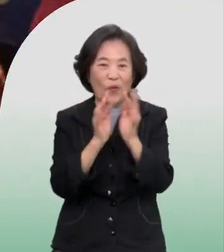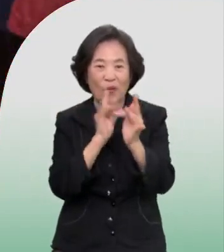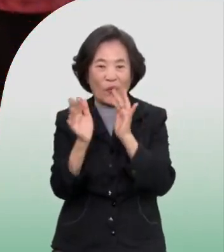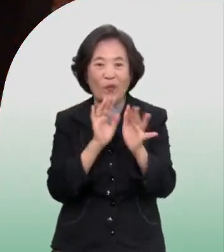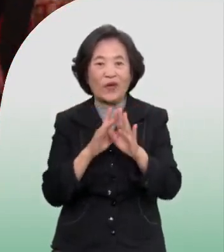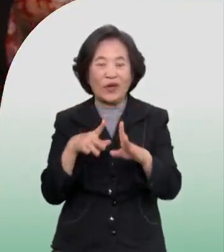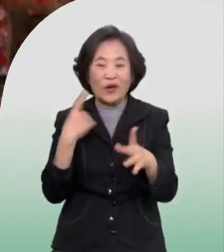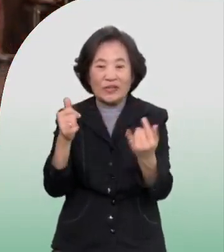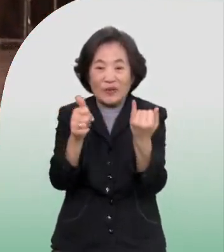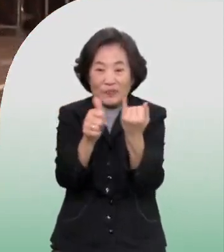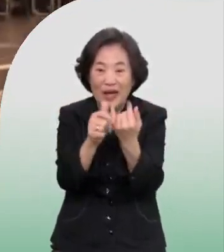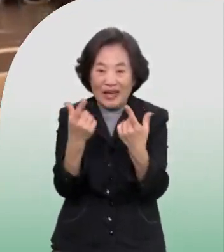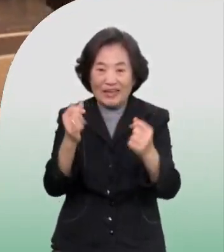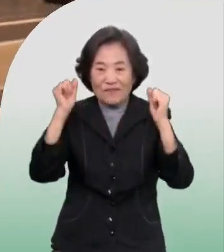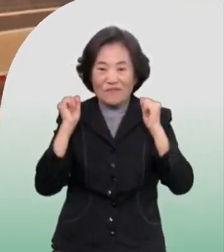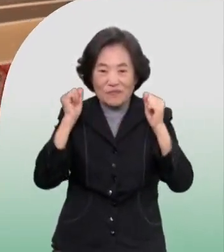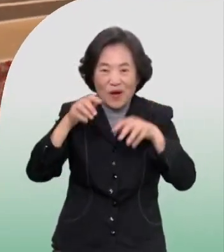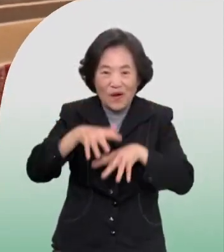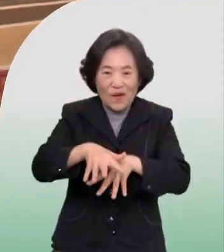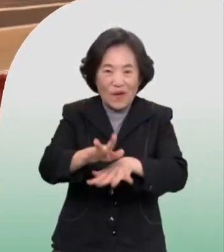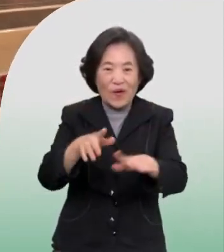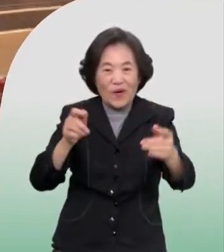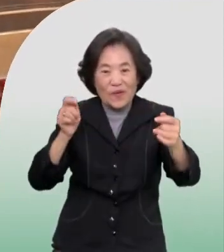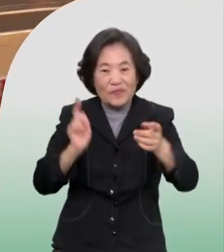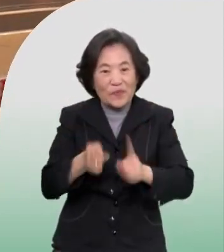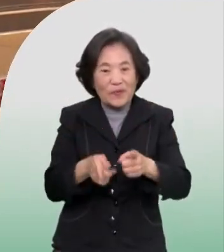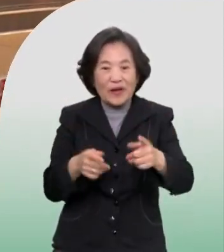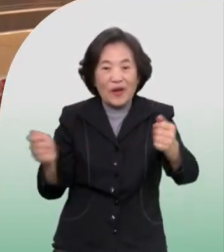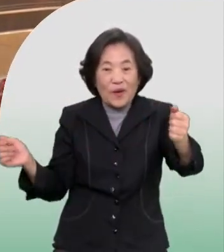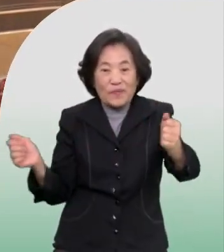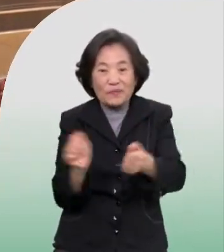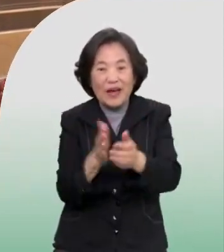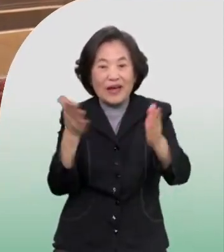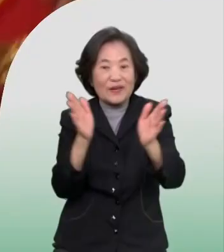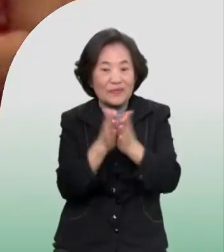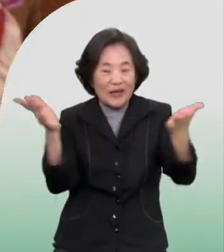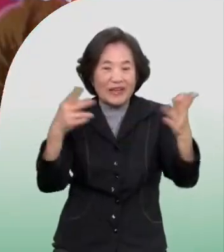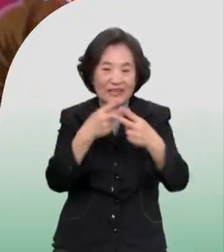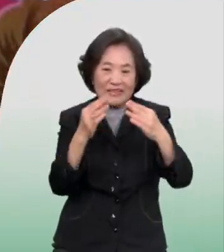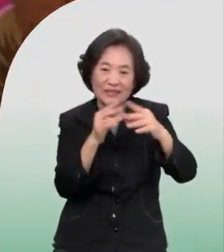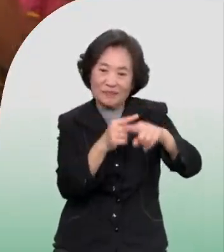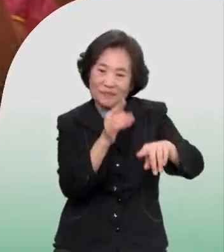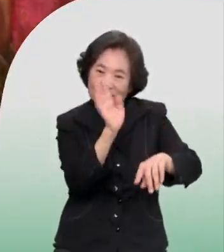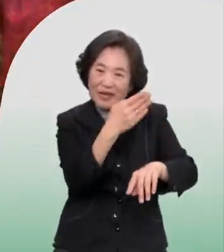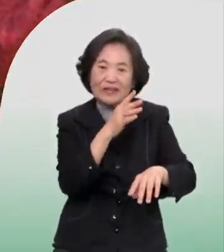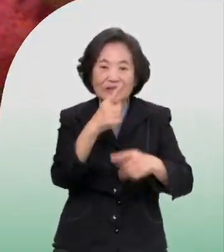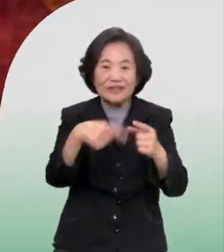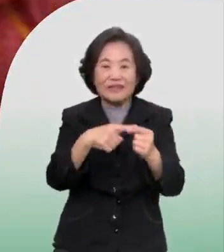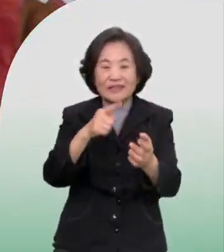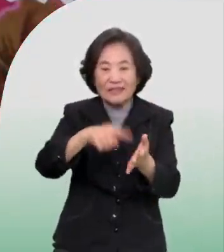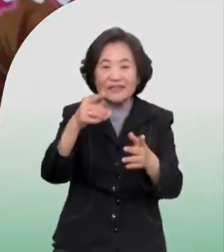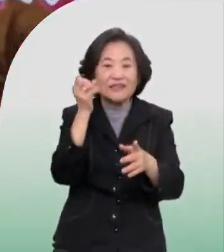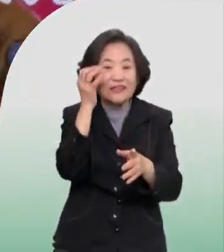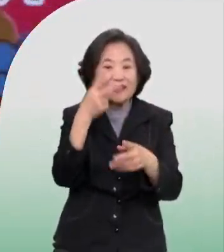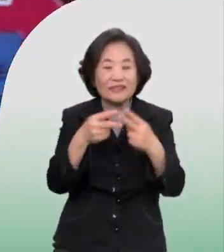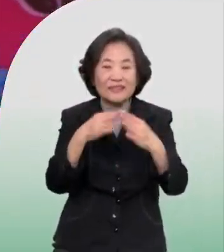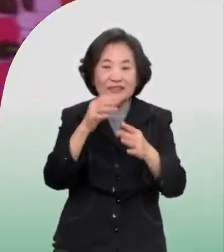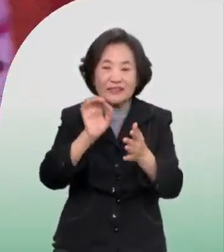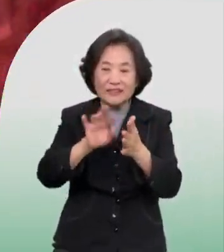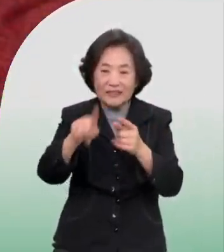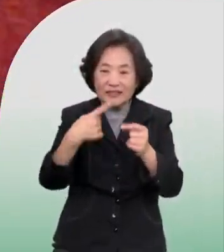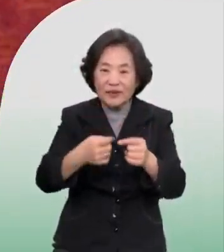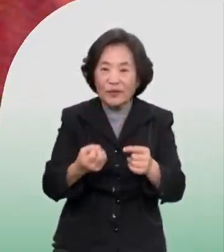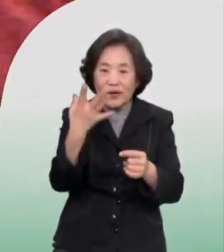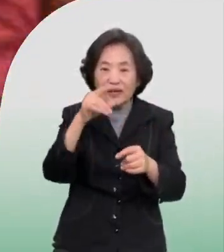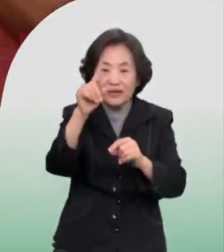乡亲伴着乡亲群舞，烤肉打鼓，重现传统客家节俗。今年一摆花莲客家讲烟花，十二